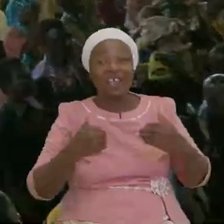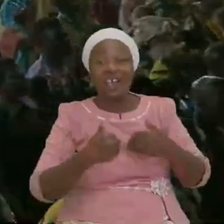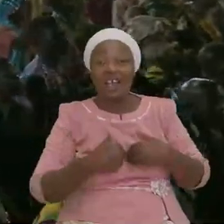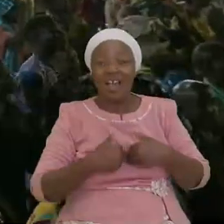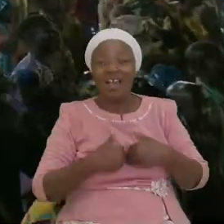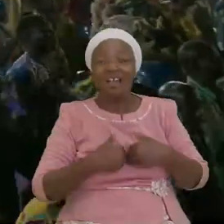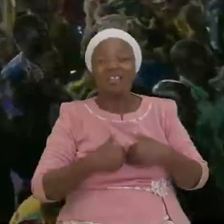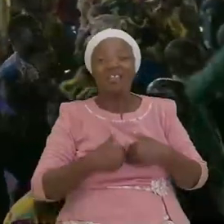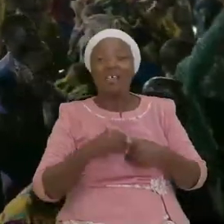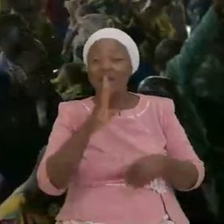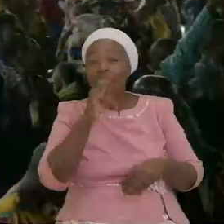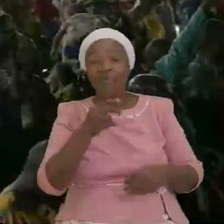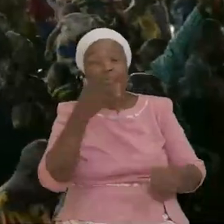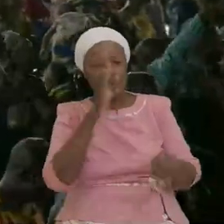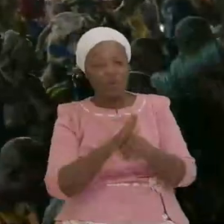Rappelez-vous,